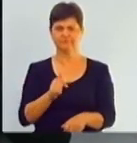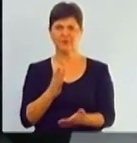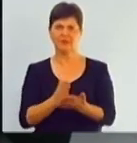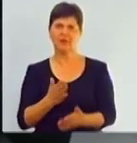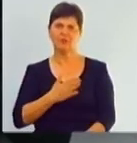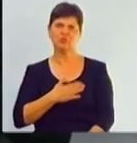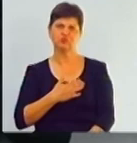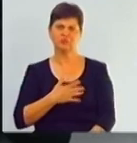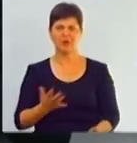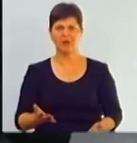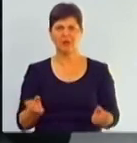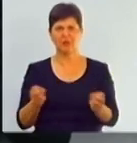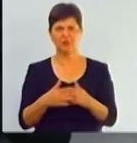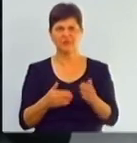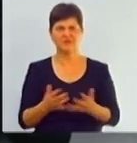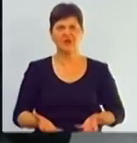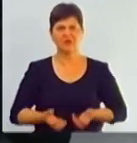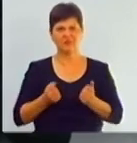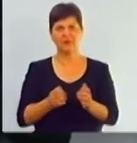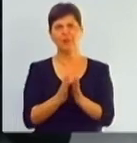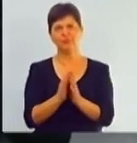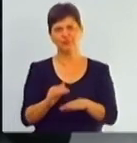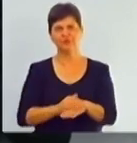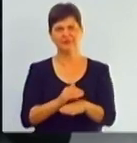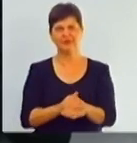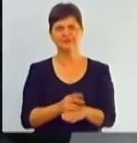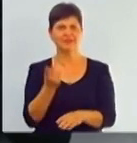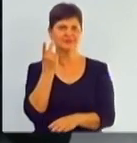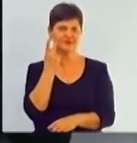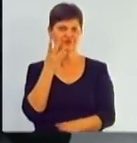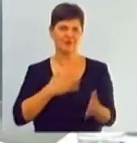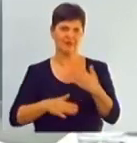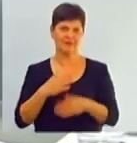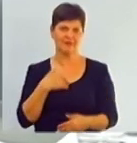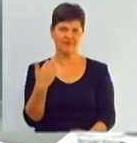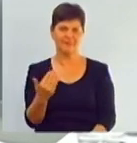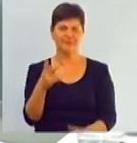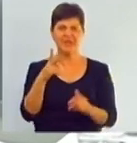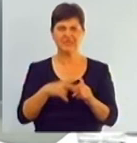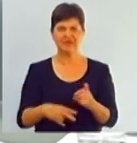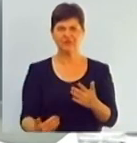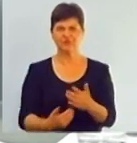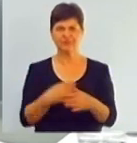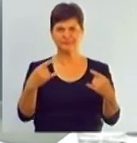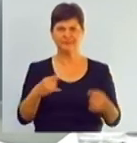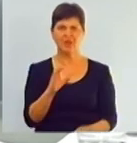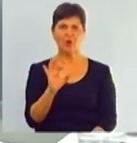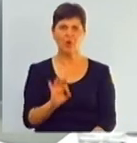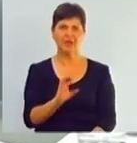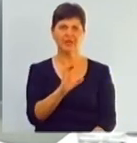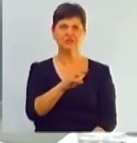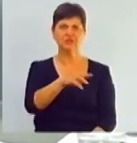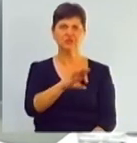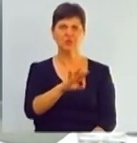професія рятувальника, будь ласка, ми завжди раді. Завершуємо ефір. Олег Сторожук, заступник начальника